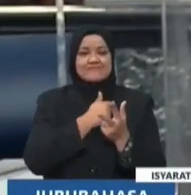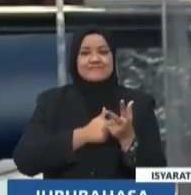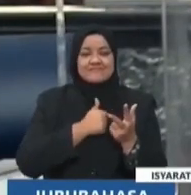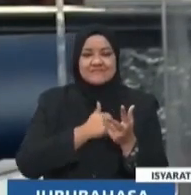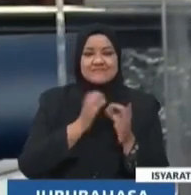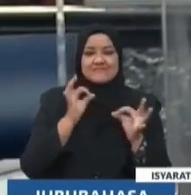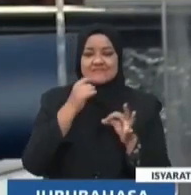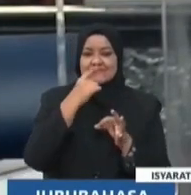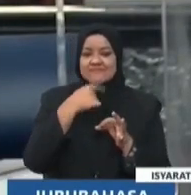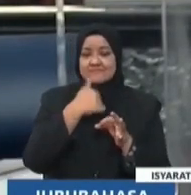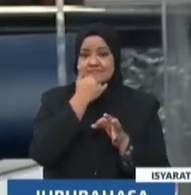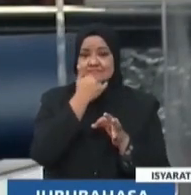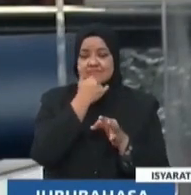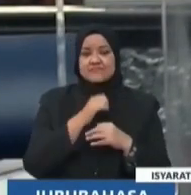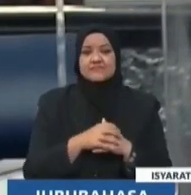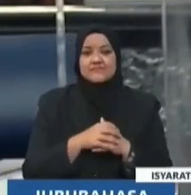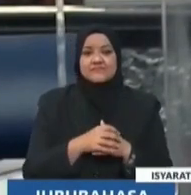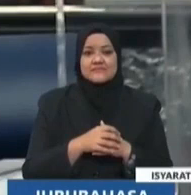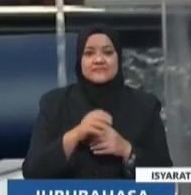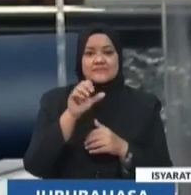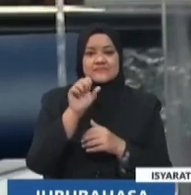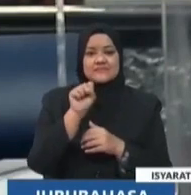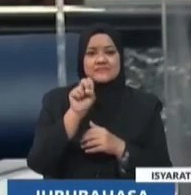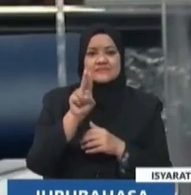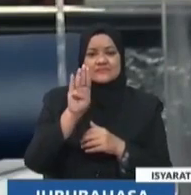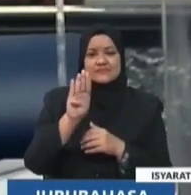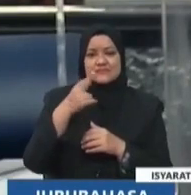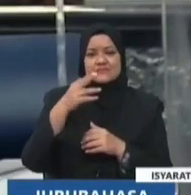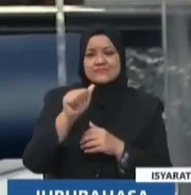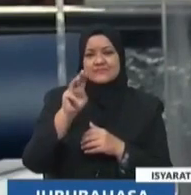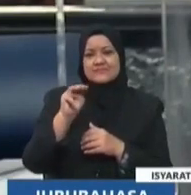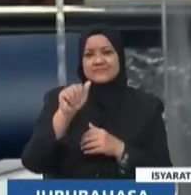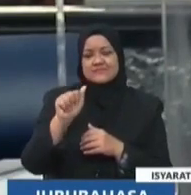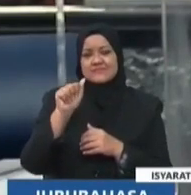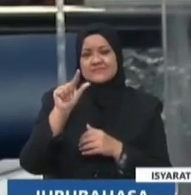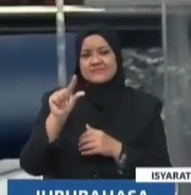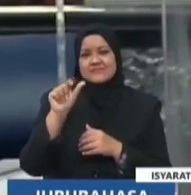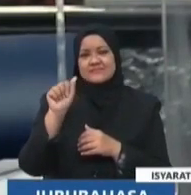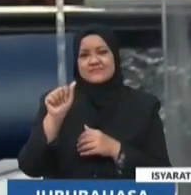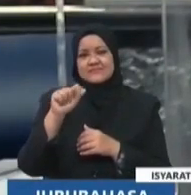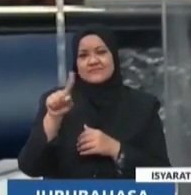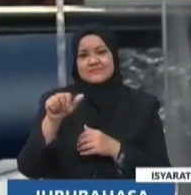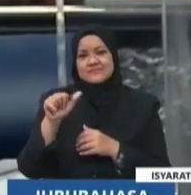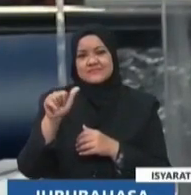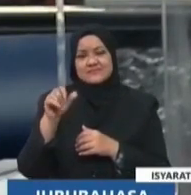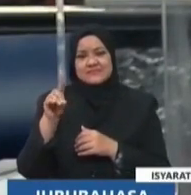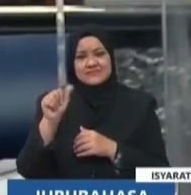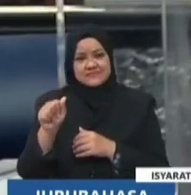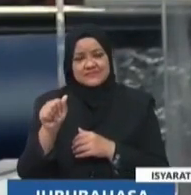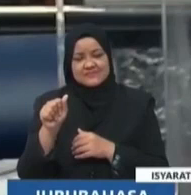sebuah minta maaf kalau Sebutkan cetak betul Subhanallah alzai ada